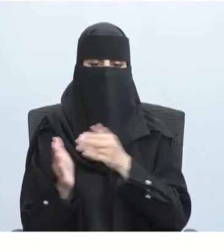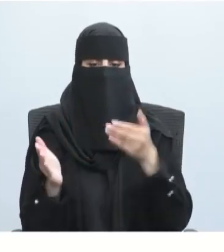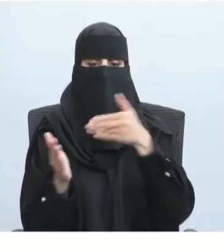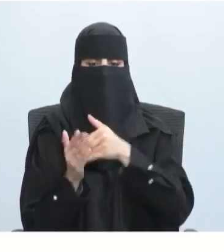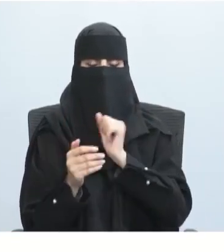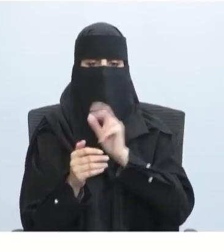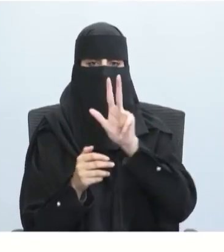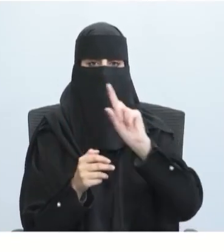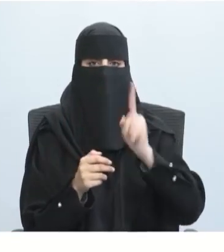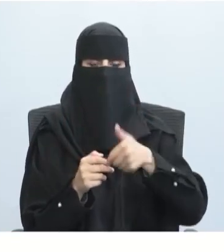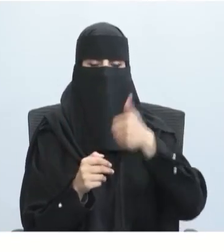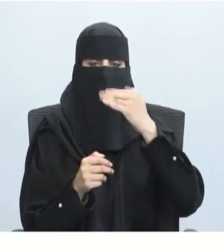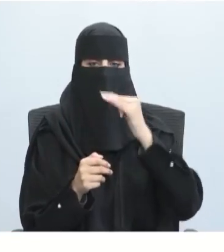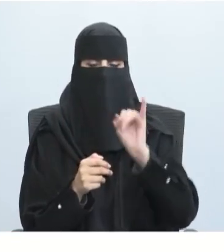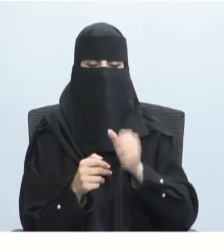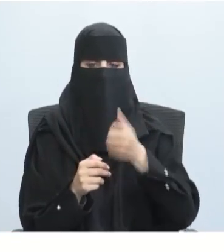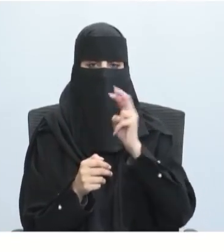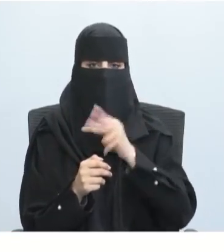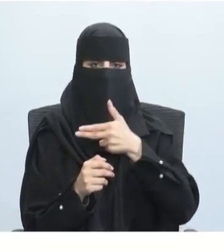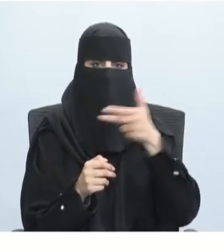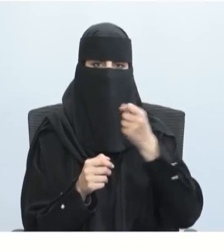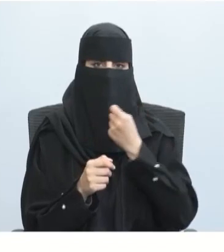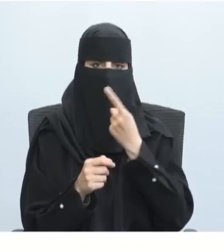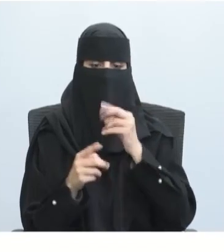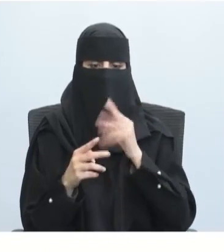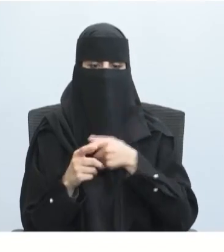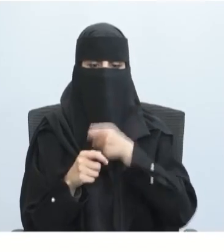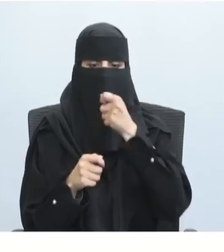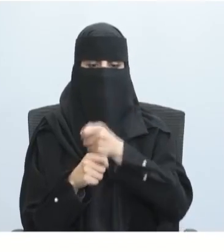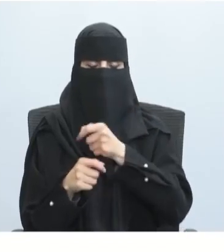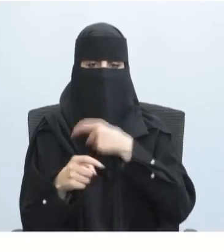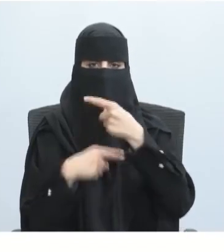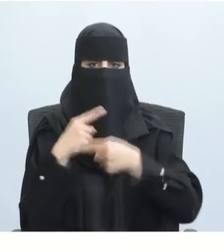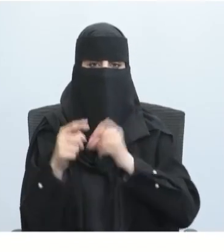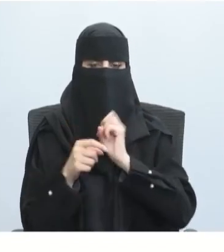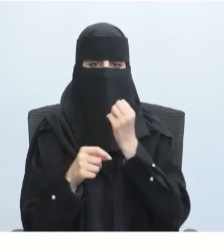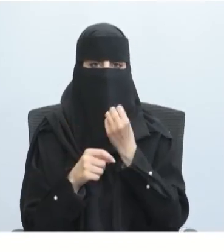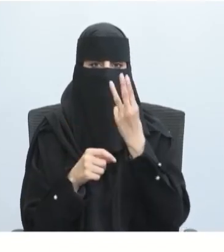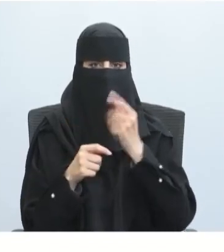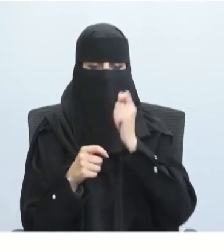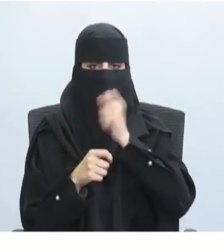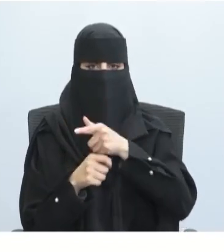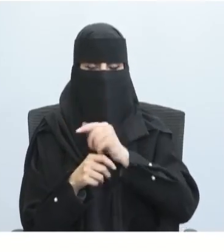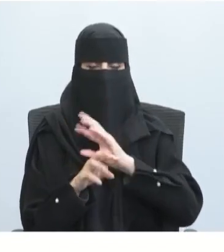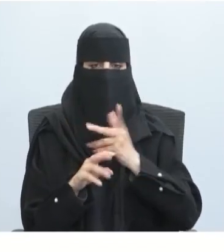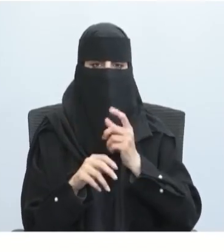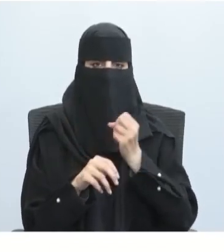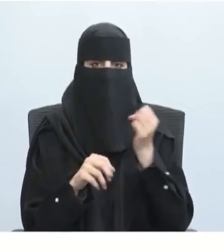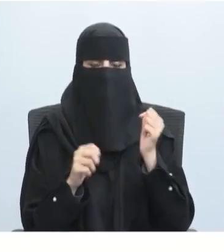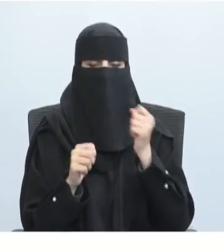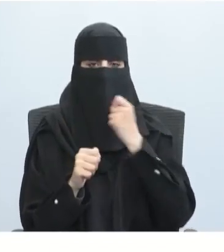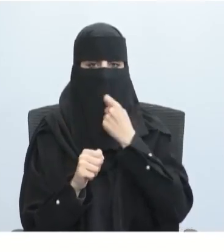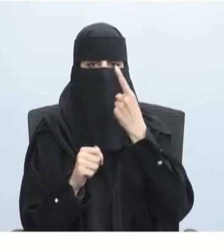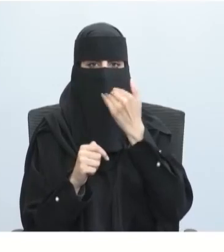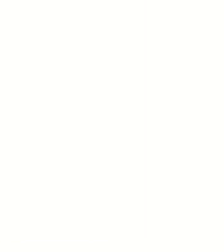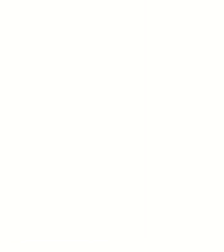التراكمات الغير سنويه ذكرنا قد يكون دفع عائد بشكل متكرر مثلا كل ست اشهر او كل ثلاث اشهر او كل سنه ونصف وبالتالي قد يكون